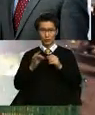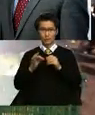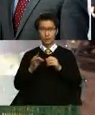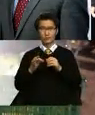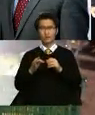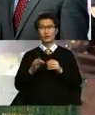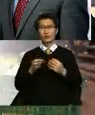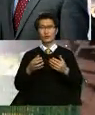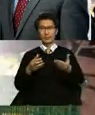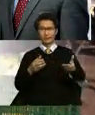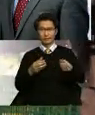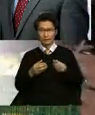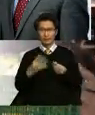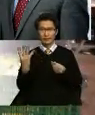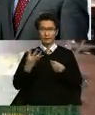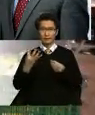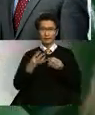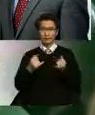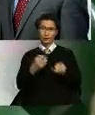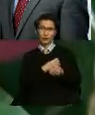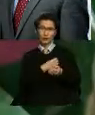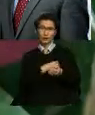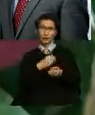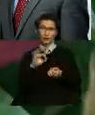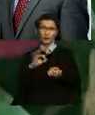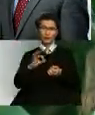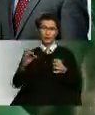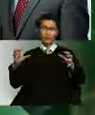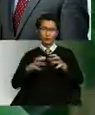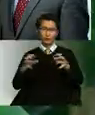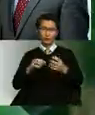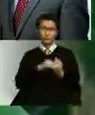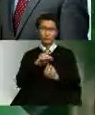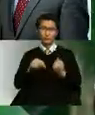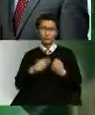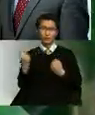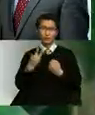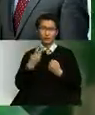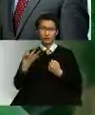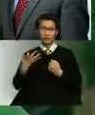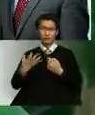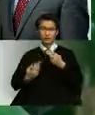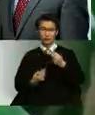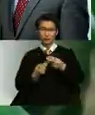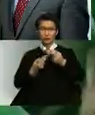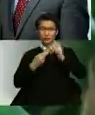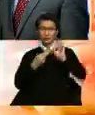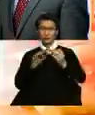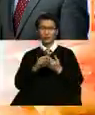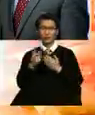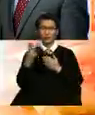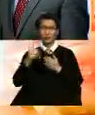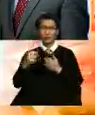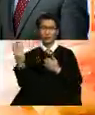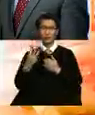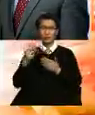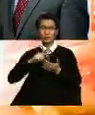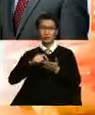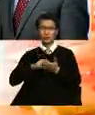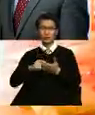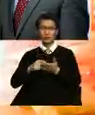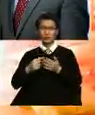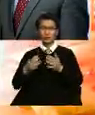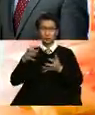임대료 수입, 회원 4천여 명의 회비로 운영을 하는데요. 2019년 결산을 기준으로 2억 3천여만 원의